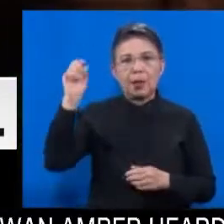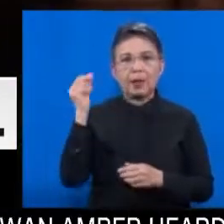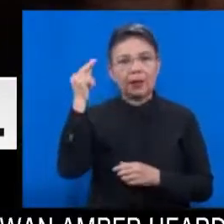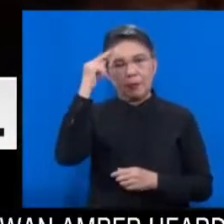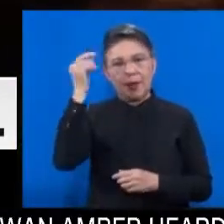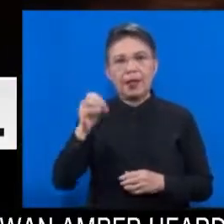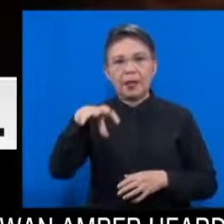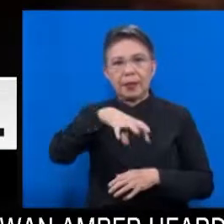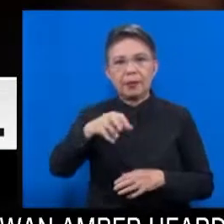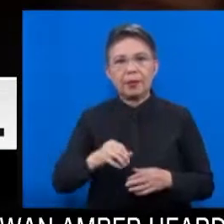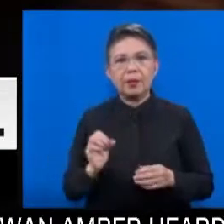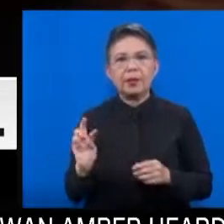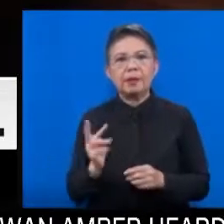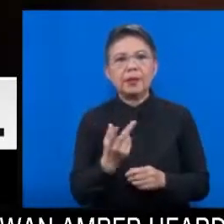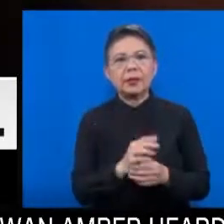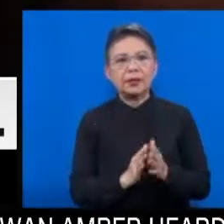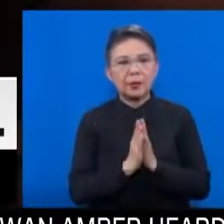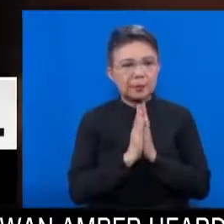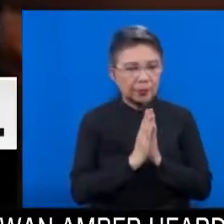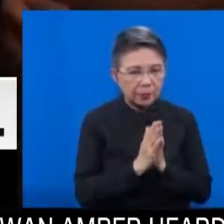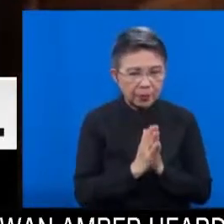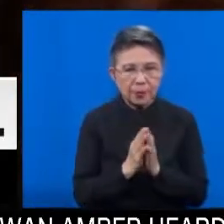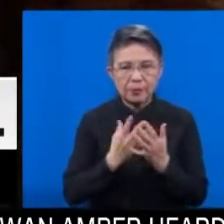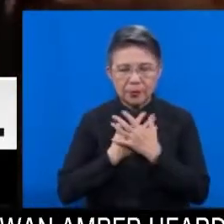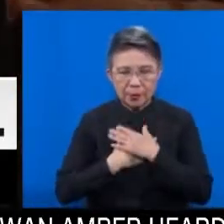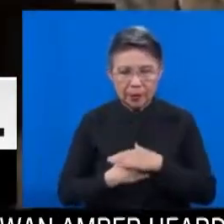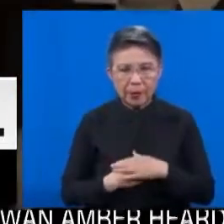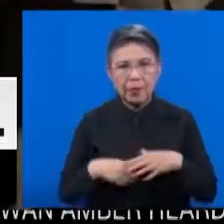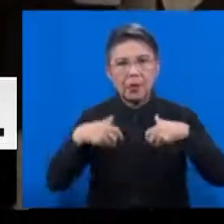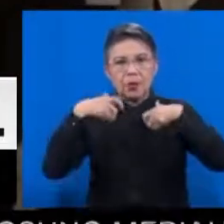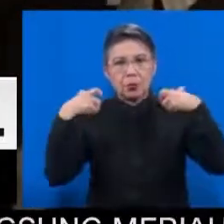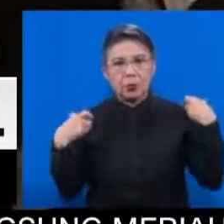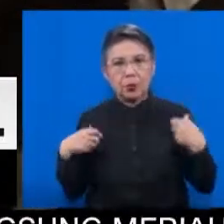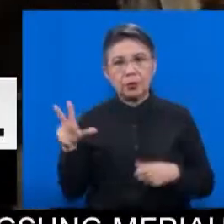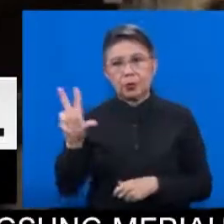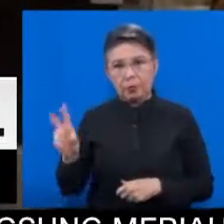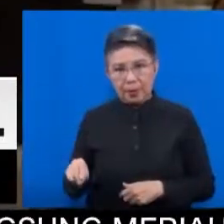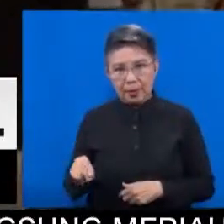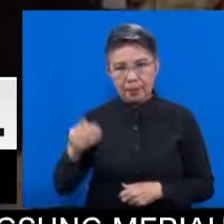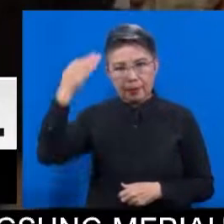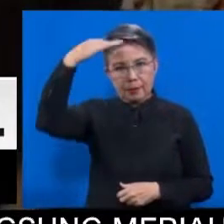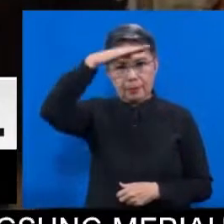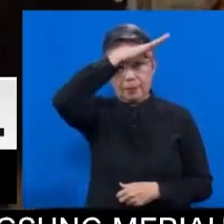secara bergiliran menyampaikan rasa duka mendalam kepada Gubernur Jawa Barat Ridwan Kamil.